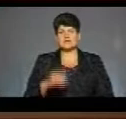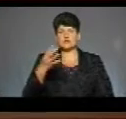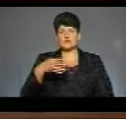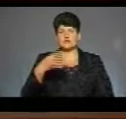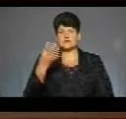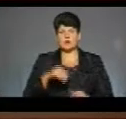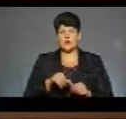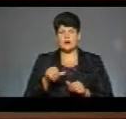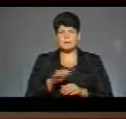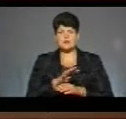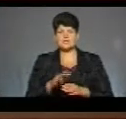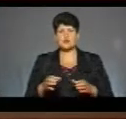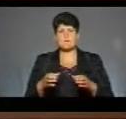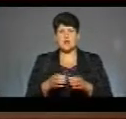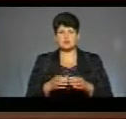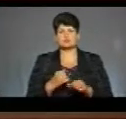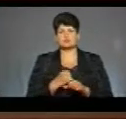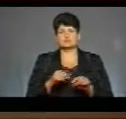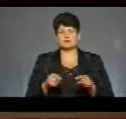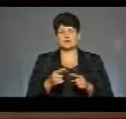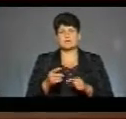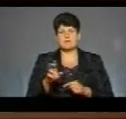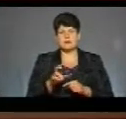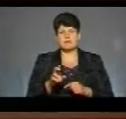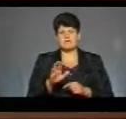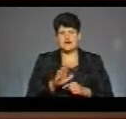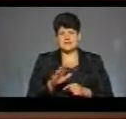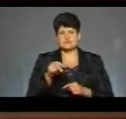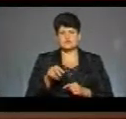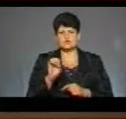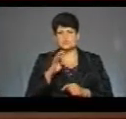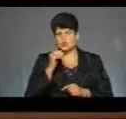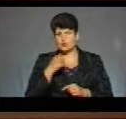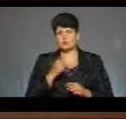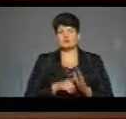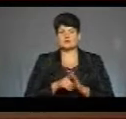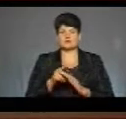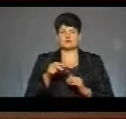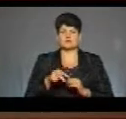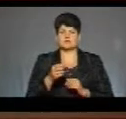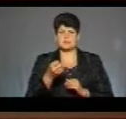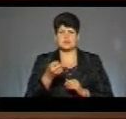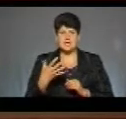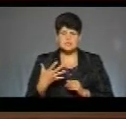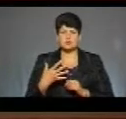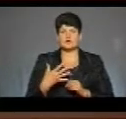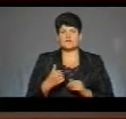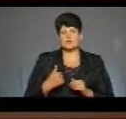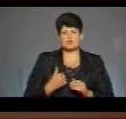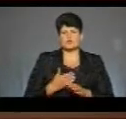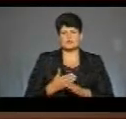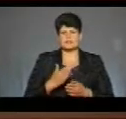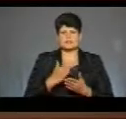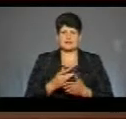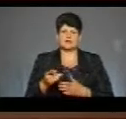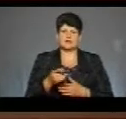44-ту окрему артилерійську бригаду сформували у вересні 2014 року. Спочатку 2015-го військова частина дислокується